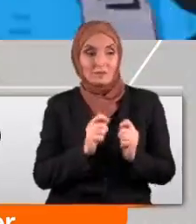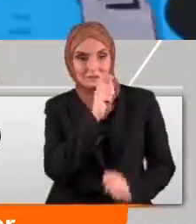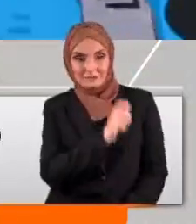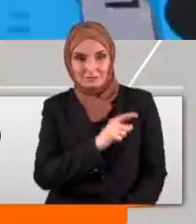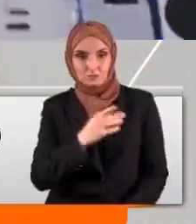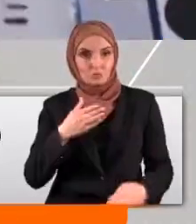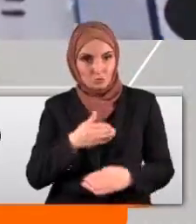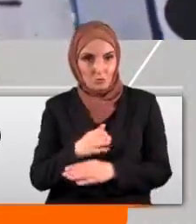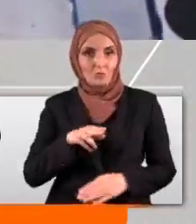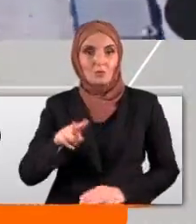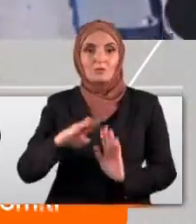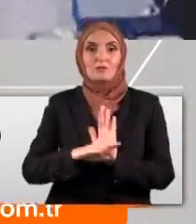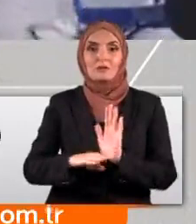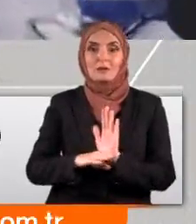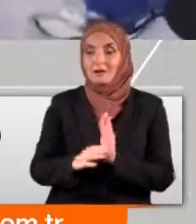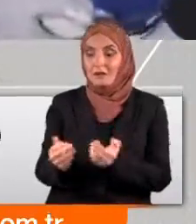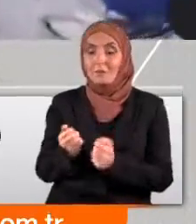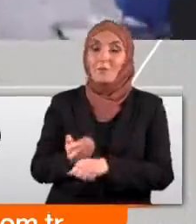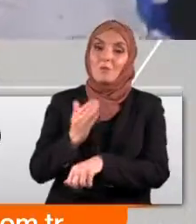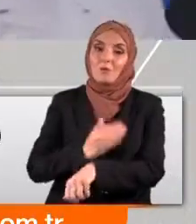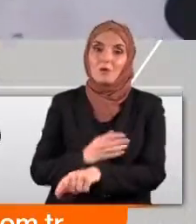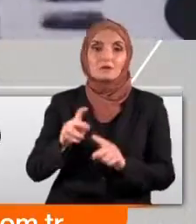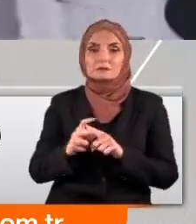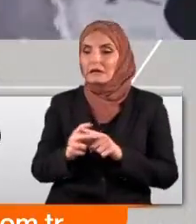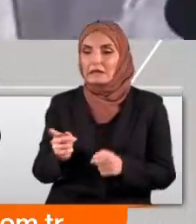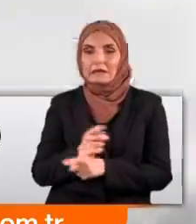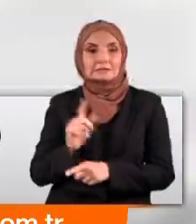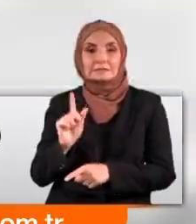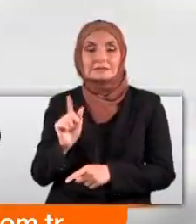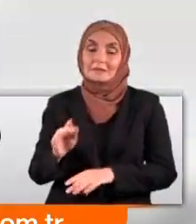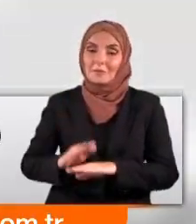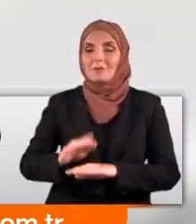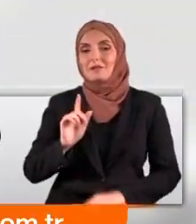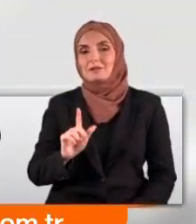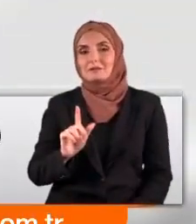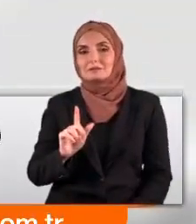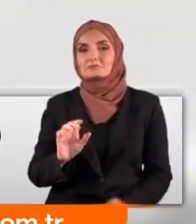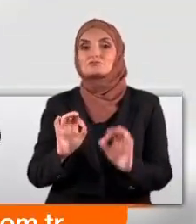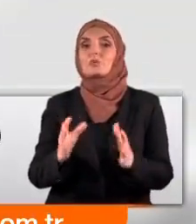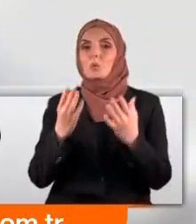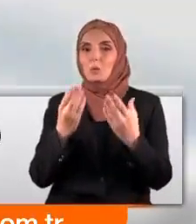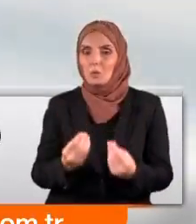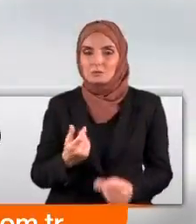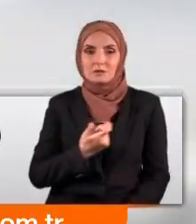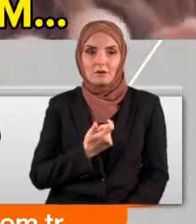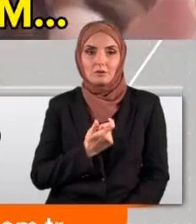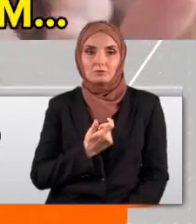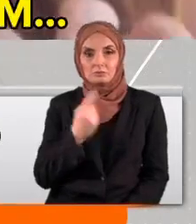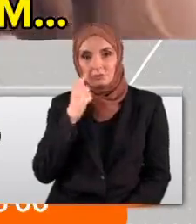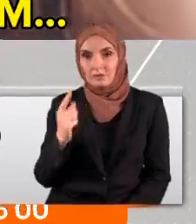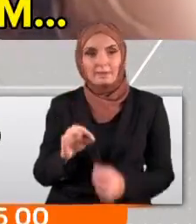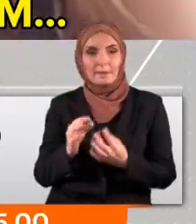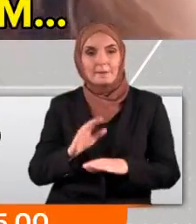almadan önce gerekli ayarları mutlaka gerçekleştirmiş olması gerekir. Peki böyle bir durumda yasal olarak ne yapılabilir? Bu